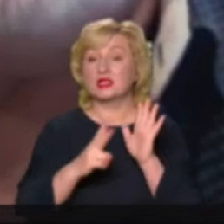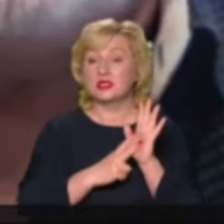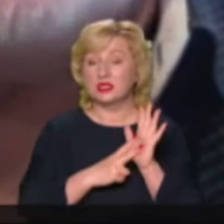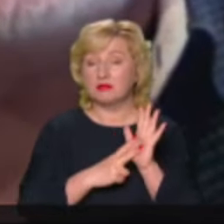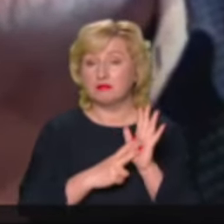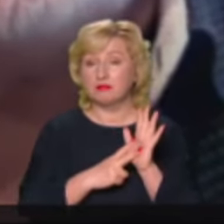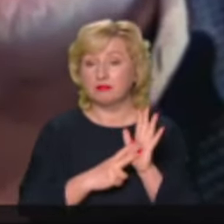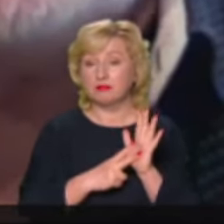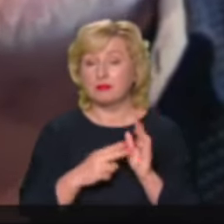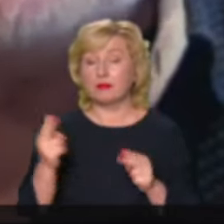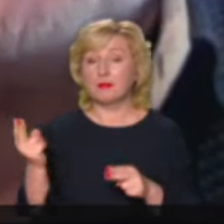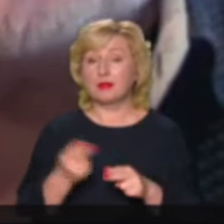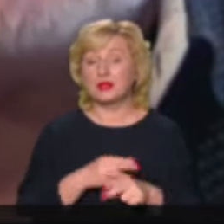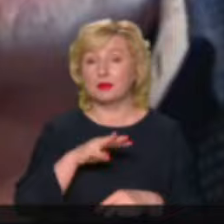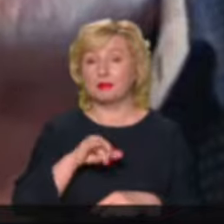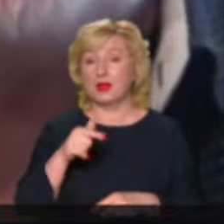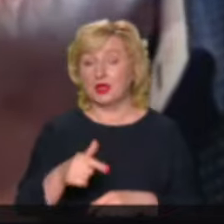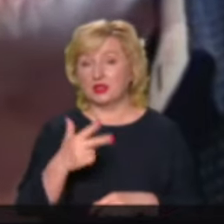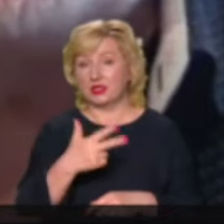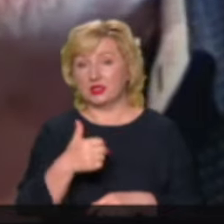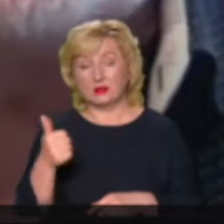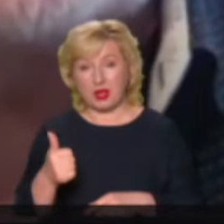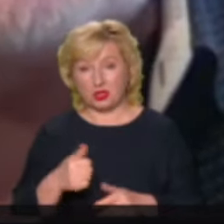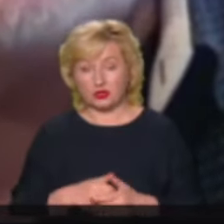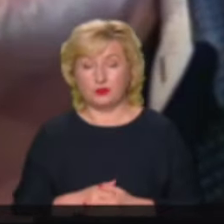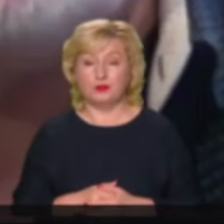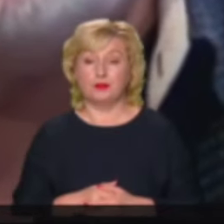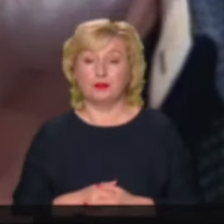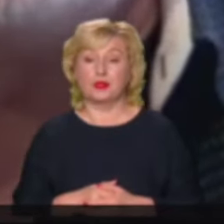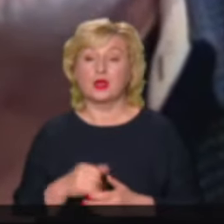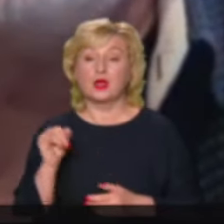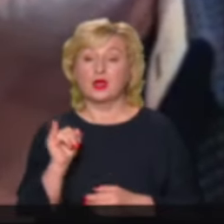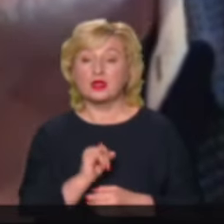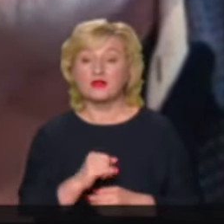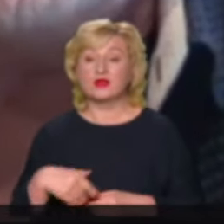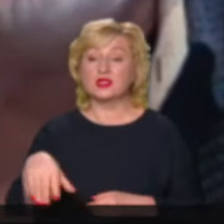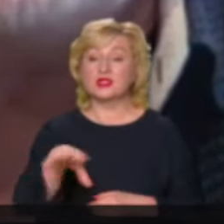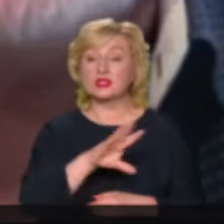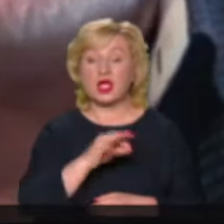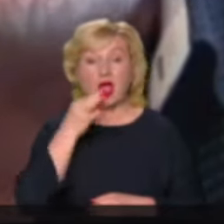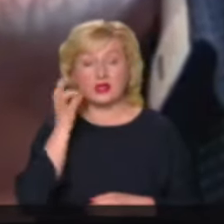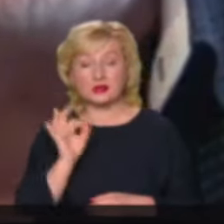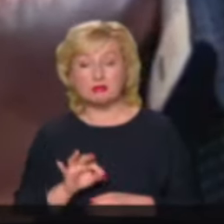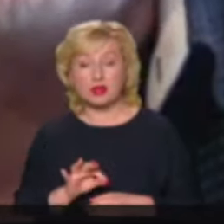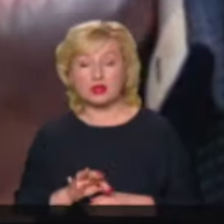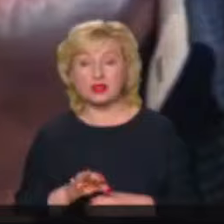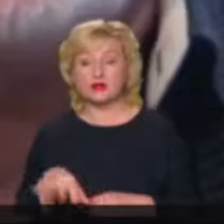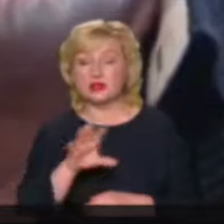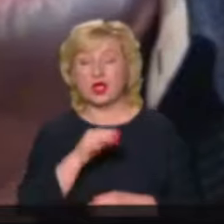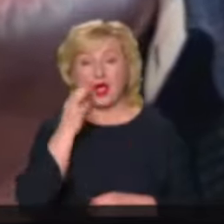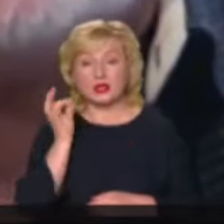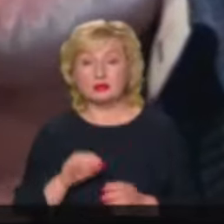які без Міга-31. І всі експерти всіх експертів